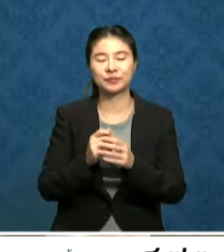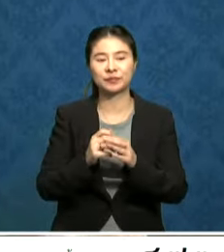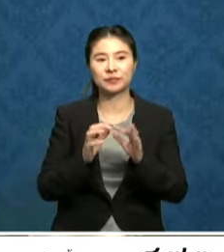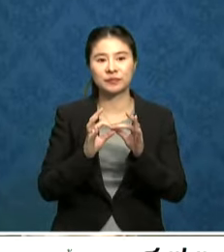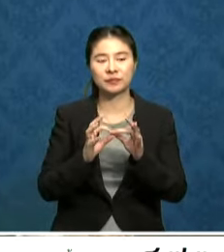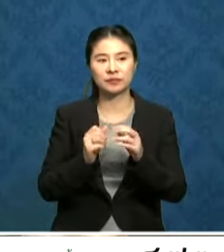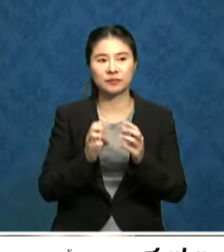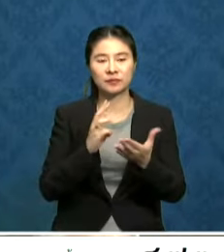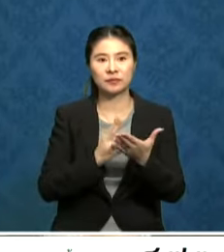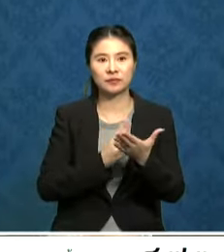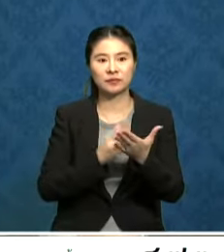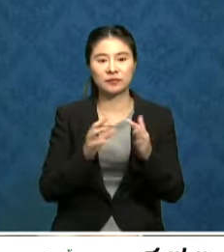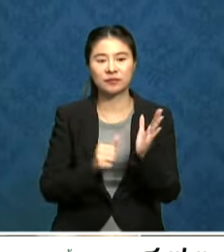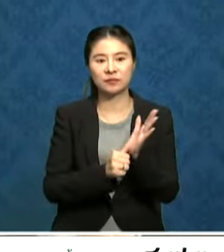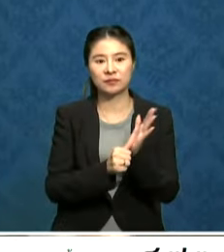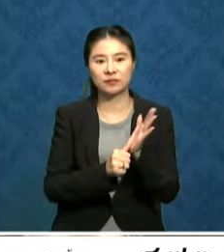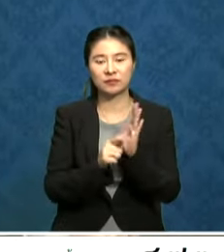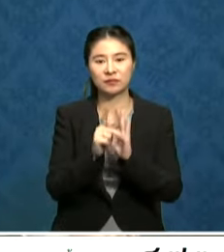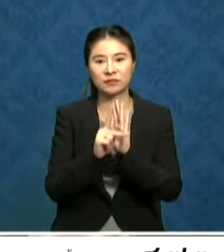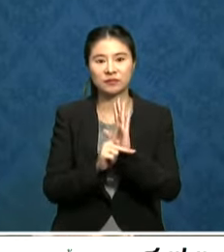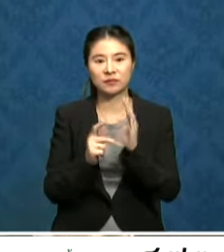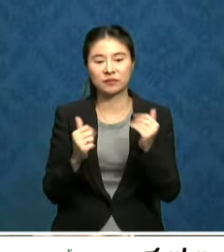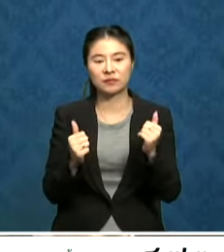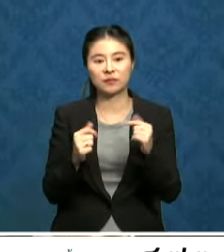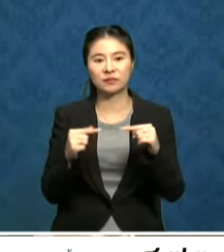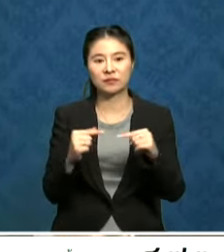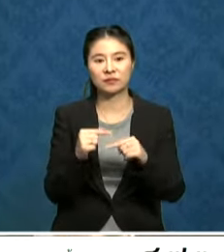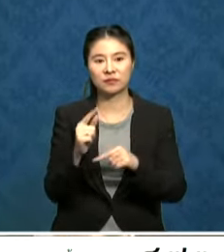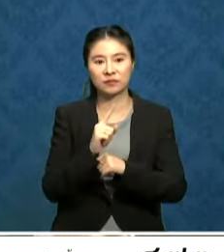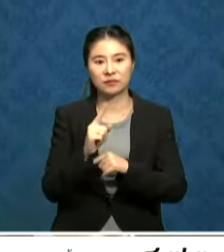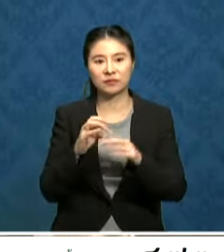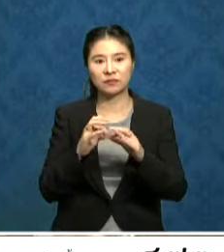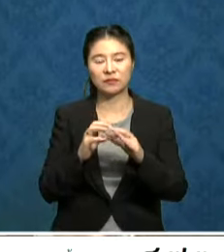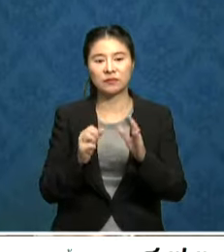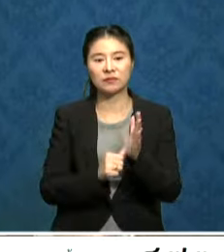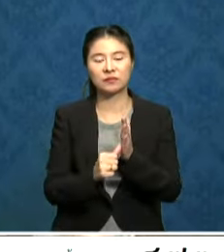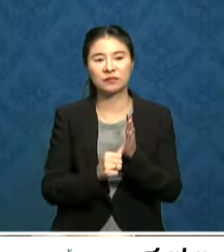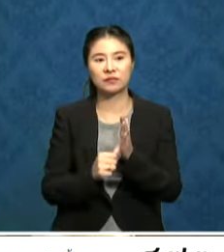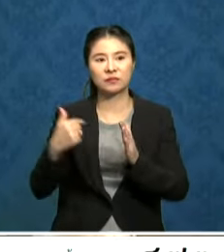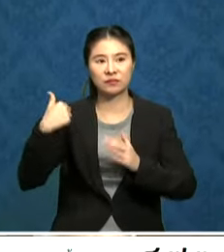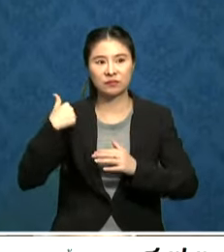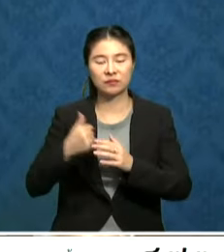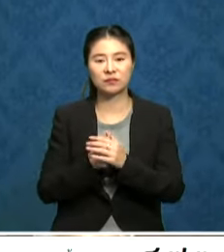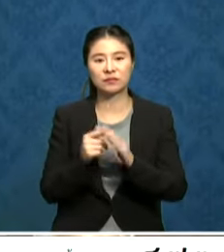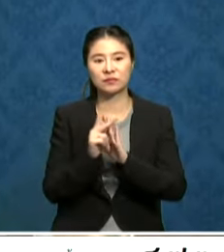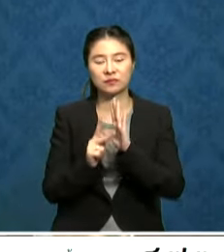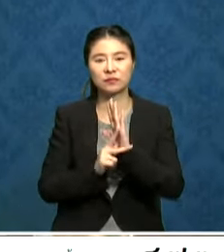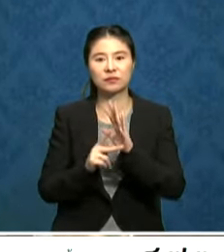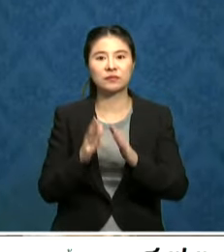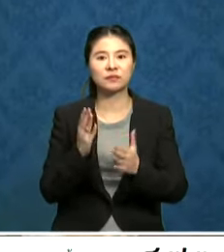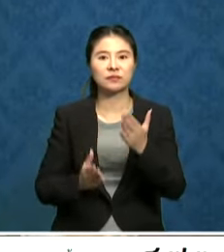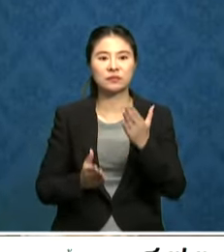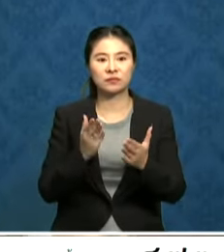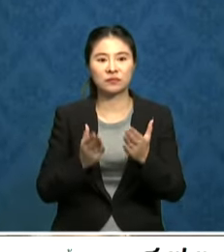ค่ะวาระของการแก้ไขกฎหมายฉบับนี้ไม่ได้เป็นเพียงแค่การแก้ไขเนื้อหาของกฎหมายธรรมดาธรรมดา